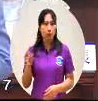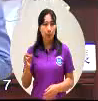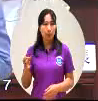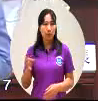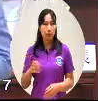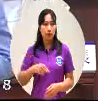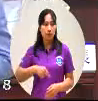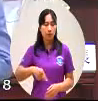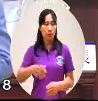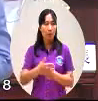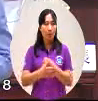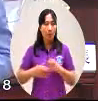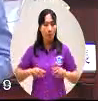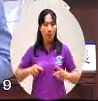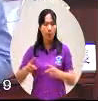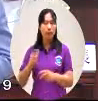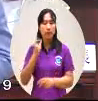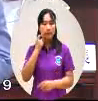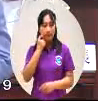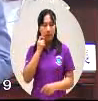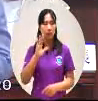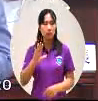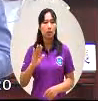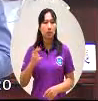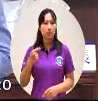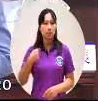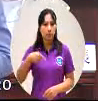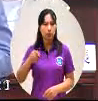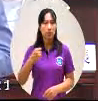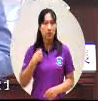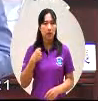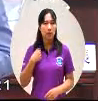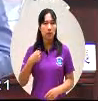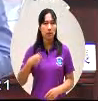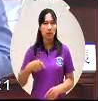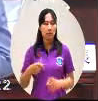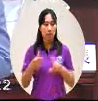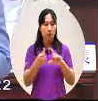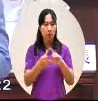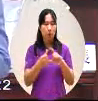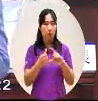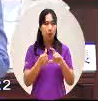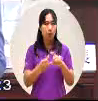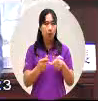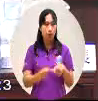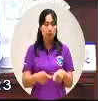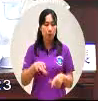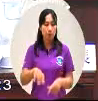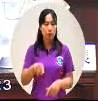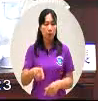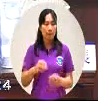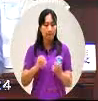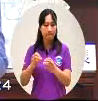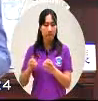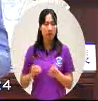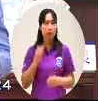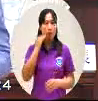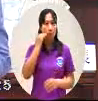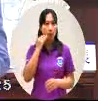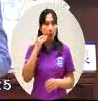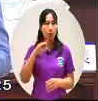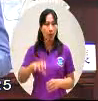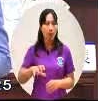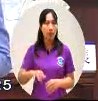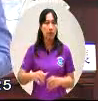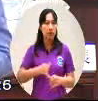想可能会有一点困难，不过我们可以去了解，我会跟区公所再去讨论，如果地方的居民有这样子使用我们运